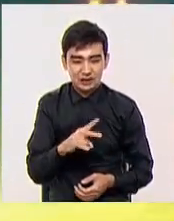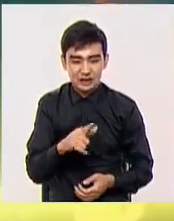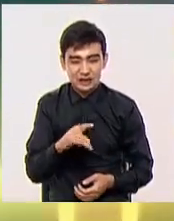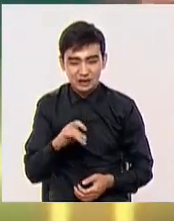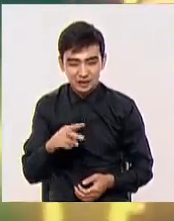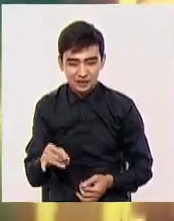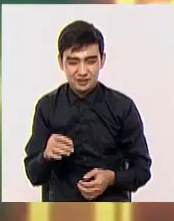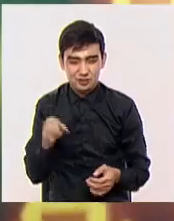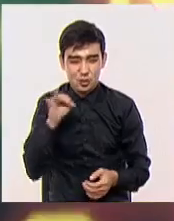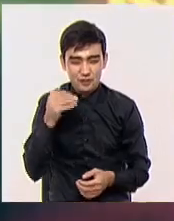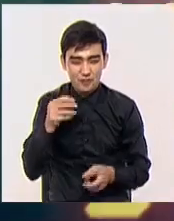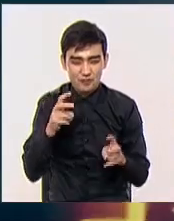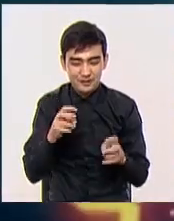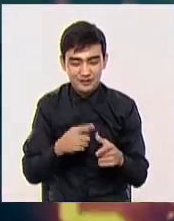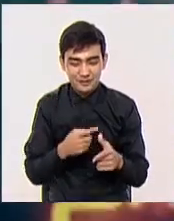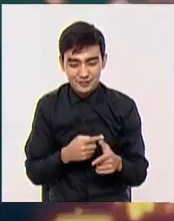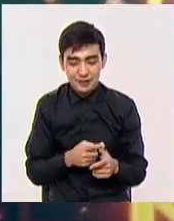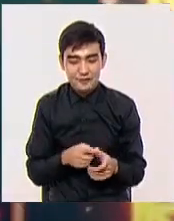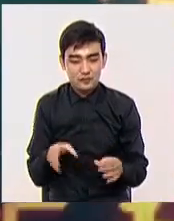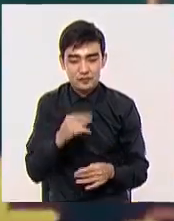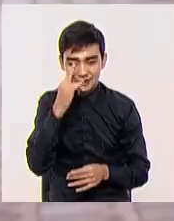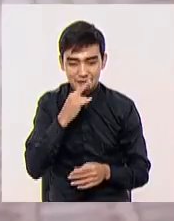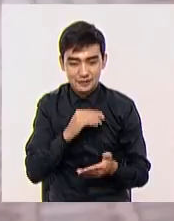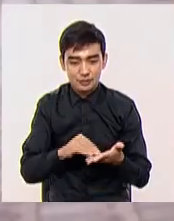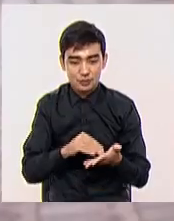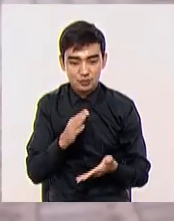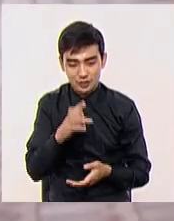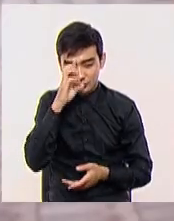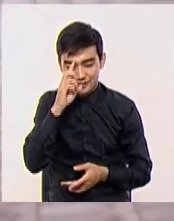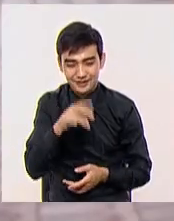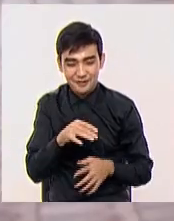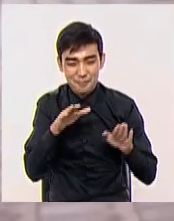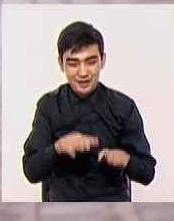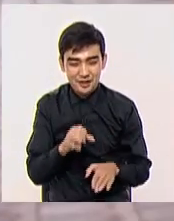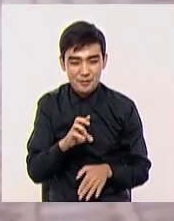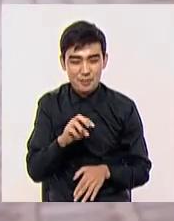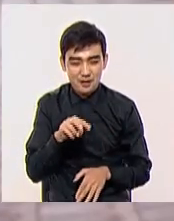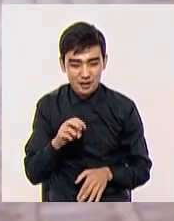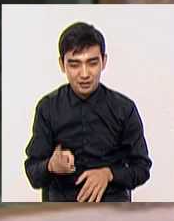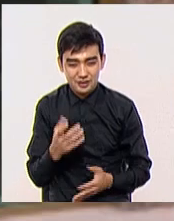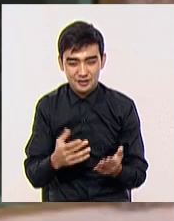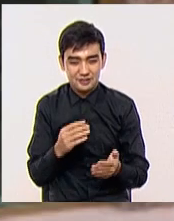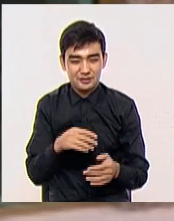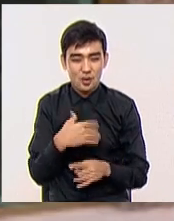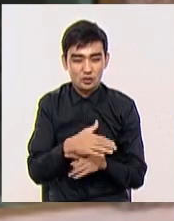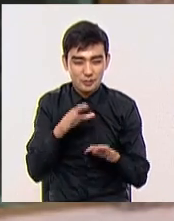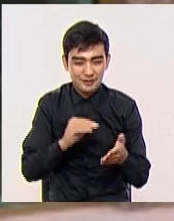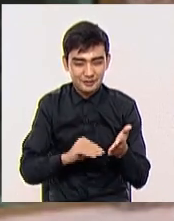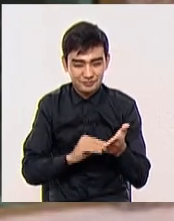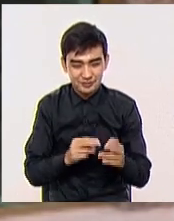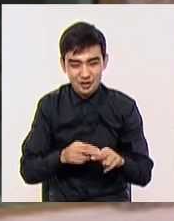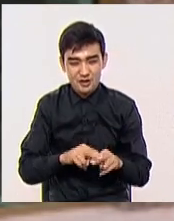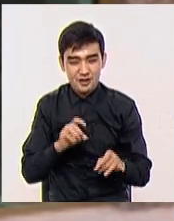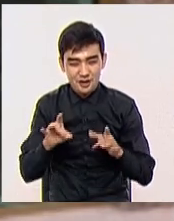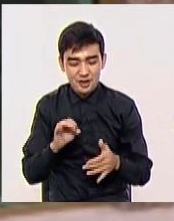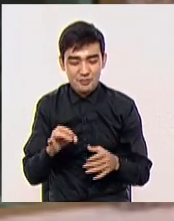барлығы қазақша жазылады. Мемлекеттік емес ұйымдардың бланкілері мен маңдайшалары, жол белгілеріндегі жазбалар,